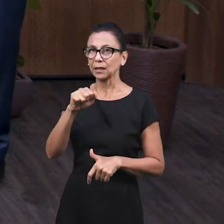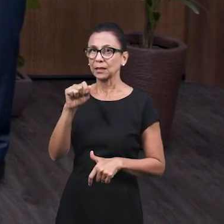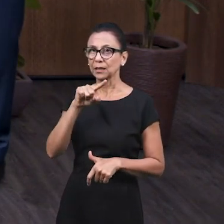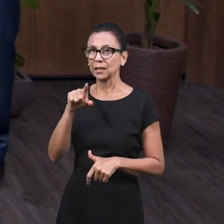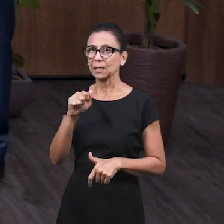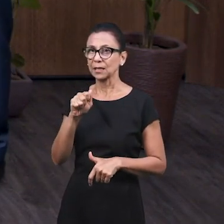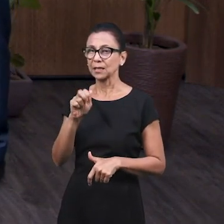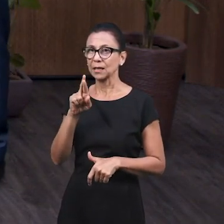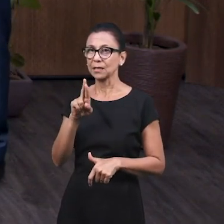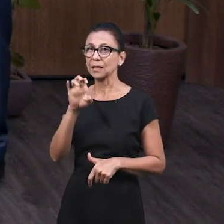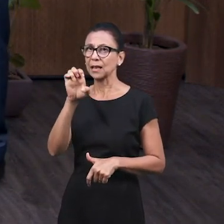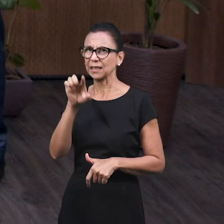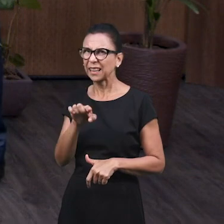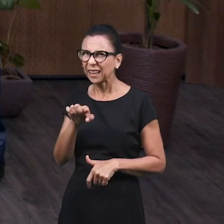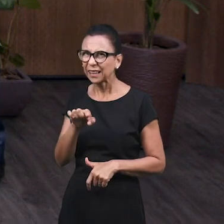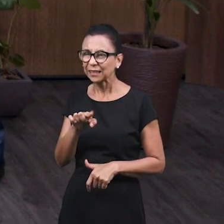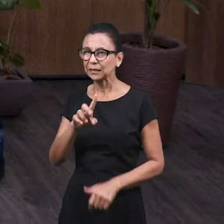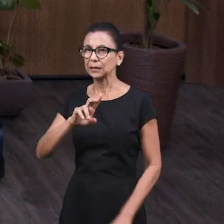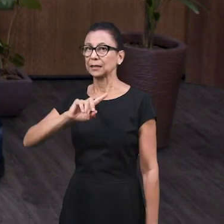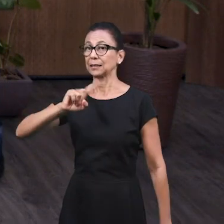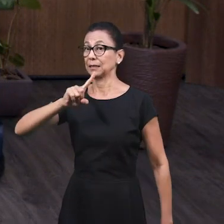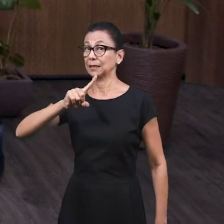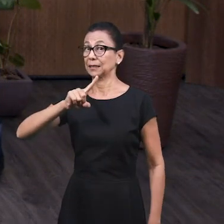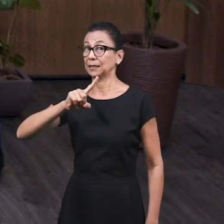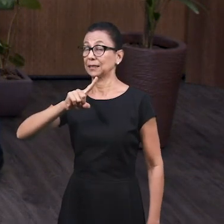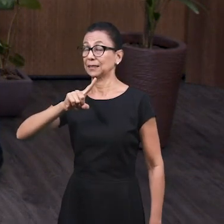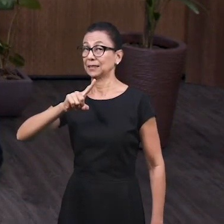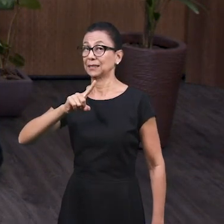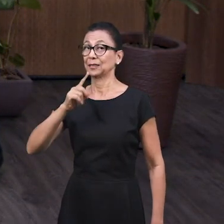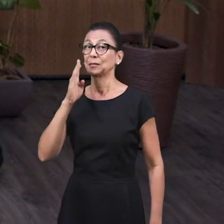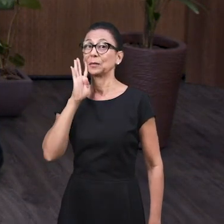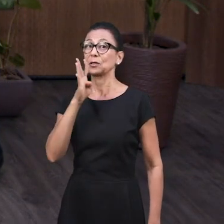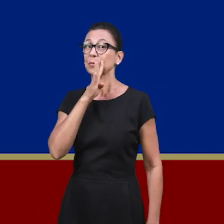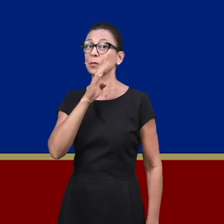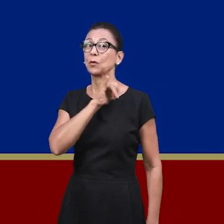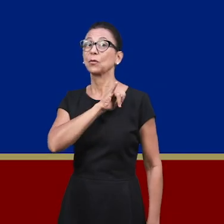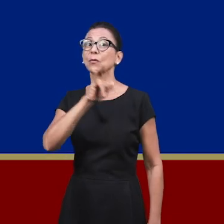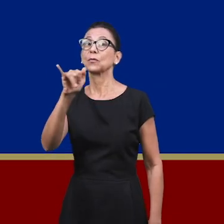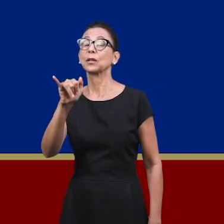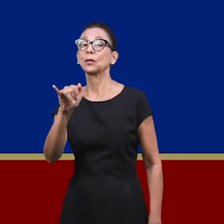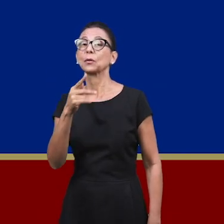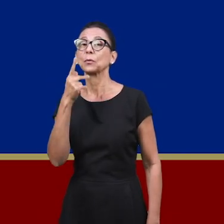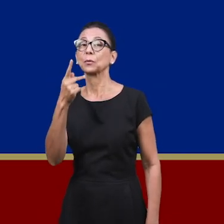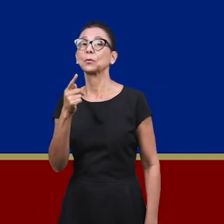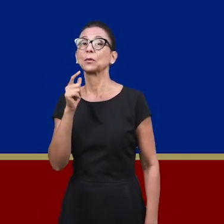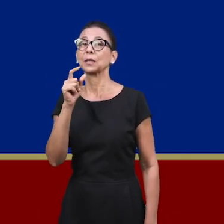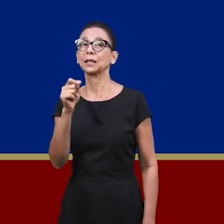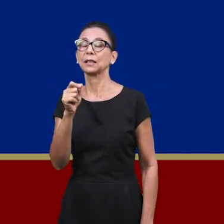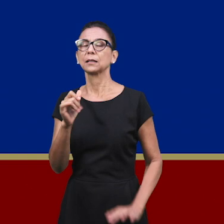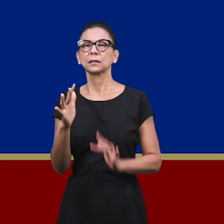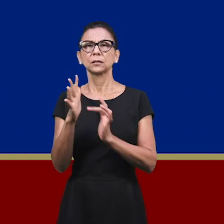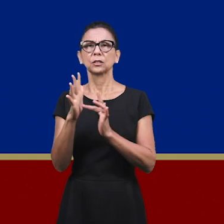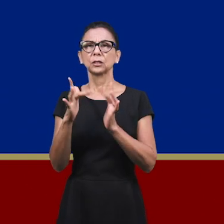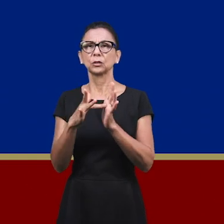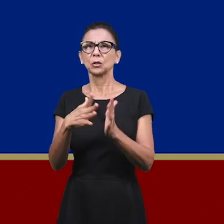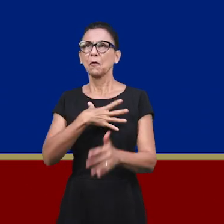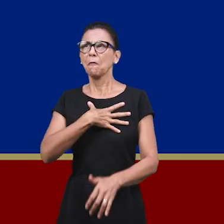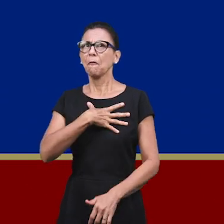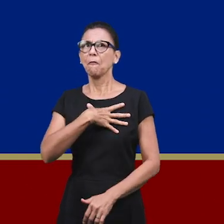dit, Jésus, fils de David, aie pitié de moi.